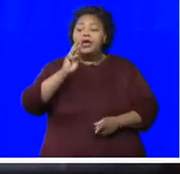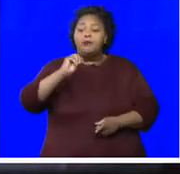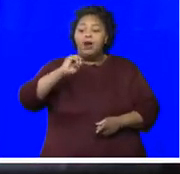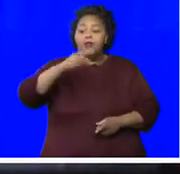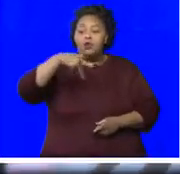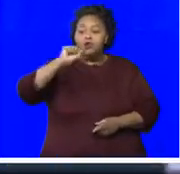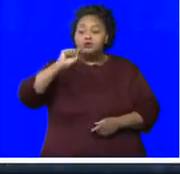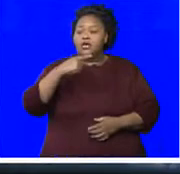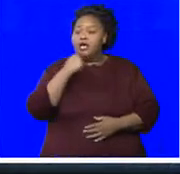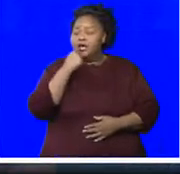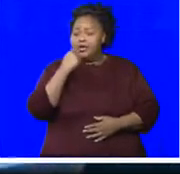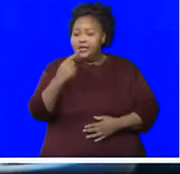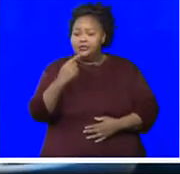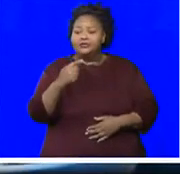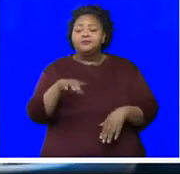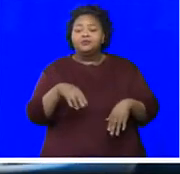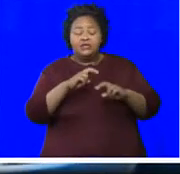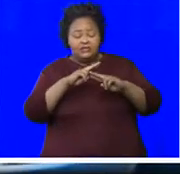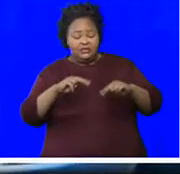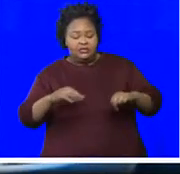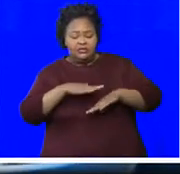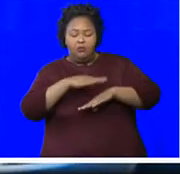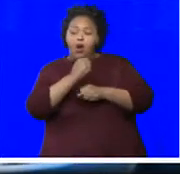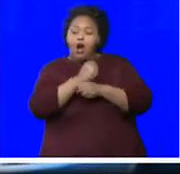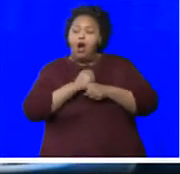lokuthiwa asida kuwonga.